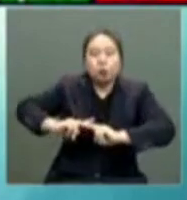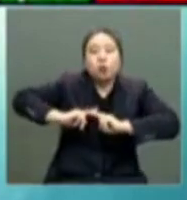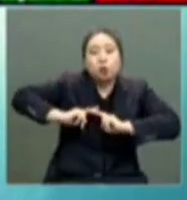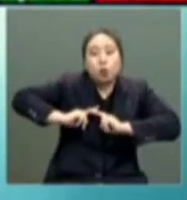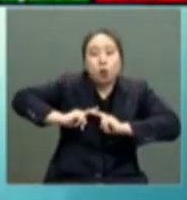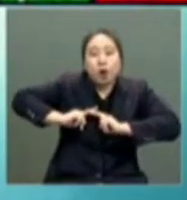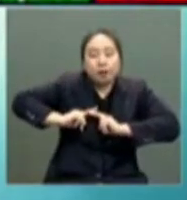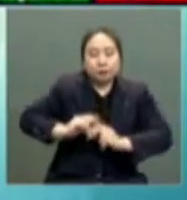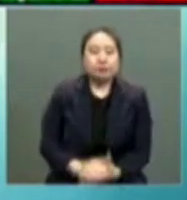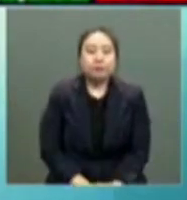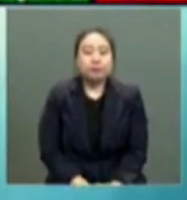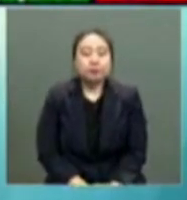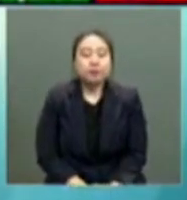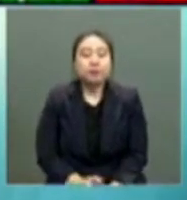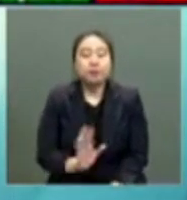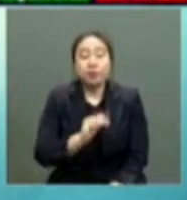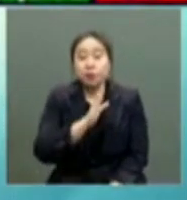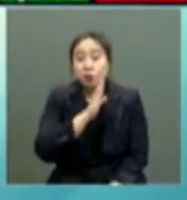อ่าอันนี้ถ้าเป็นเรื่องของทางด้านการใช้เขาเรียกอะไรนะขันธ์สระสรงน้ำพระก็ต้องให้เป็นส่วนตัวด้วยก็ดีนะครับจะเอาแก้วจะเอาอะไรมาทั้งหลายมารดน้ำทำให้ไอ้ติดนิสัยกันไว้นะครับเรื่องของสุขภาพในเรื่องนี้ครับกับท่าสุดท้ายอยากให้คุณหมอฝากประเด็นเพิ่มเติมถึงคุณผู้ชมค่ะเพราะว่าวันนี้วันอาทิตย์นะก็อยากให้บรรยากาศอาจจะเบาสบายสักหน่อยแต่อยากให้คุณหมอฝากประเด็นอะไรกับก็รักประชาชนทั้งบ้านสักนิดนึงค่ะกลับเป็นชมครับนี่คือการเปลี่ยนแปลงที่เกิดขึ้นกับโลกนี้เราจะเห็นนะครับประเทศที่พัฒนาแล้วมีหลายประเทศตอนนี้กำลังทุกข์ใจอยู่กับยอดการเสียชีวิตเป็นหมื่น